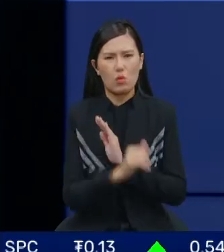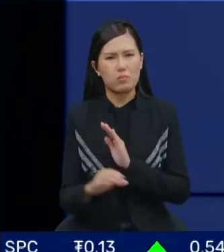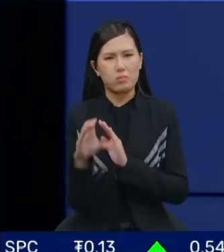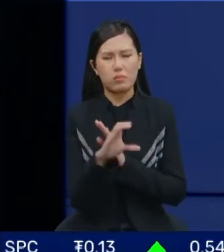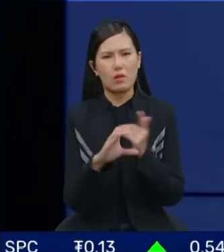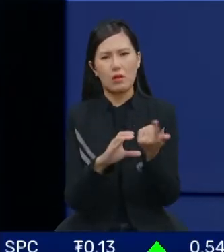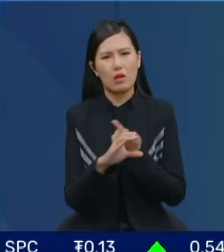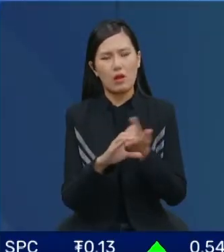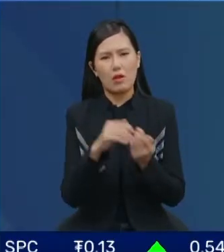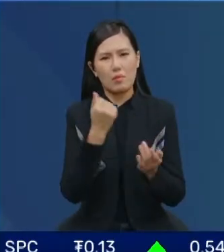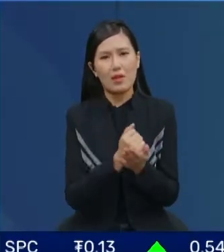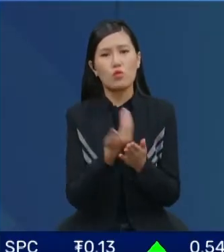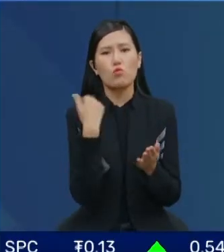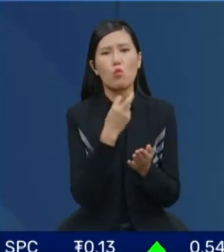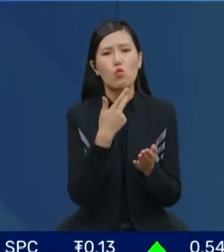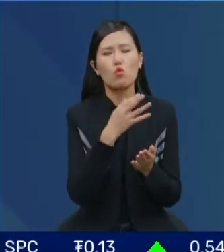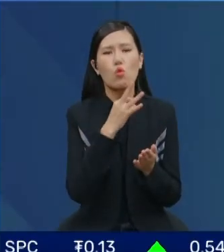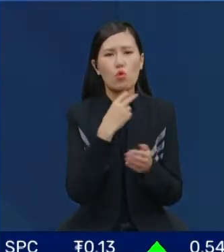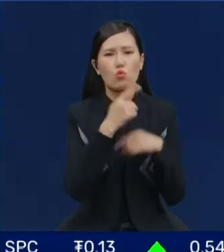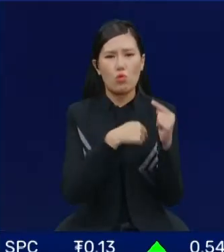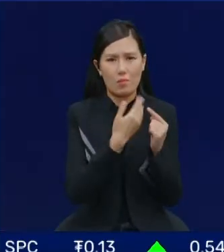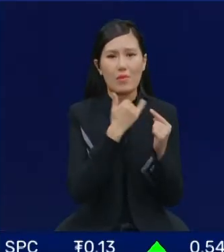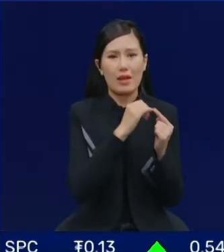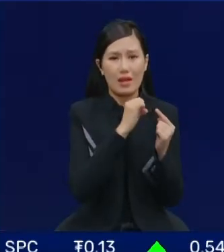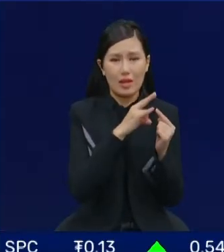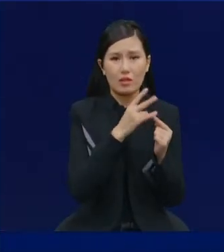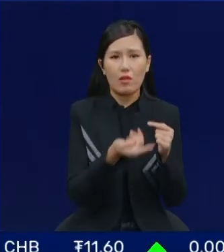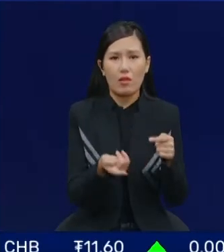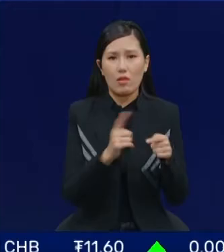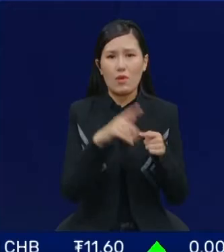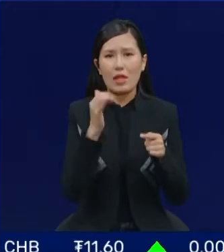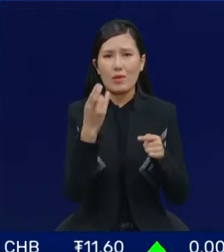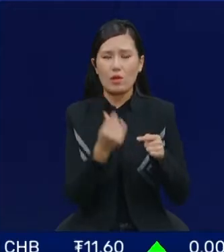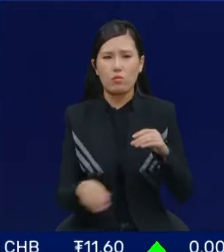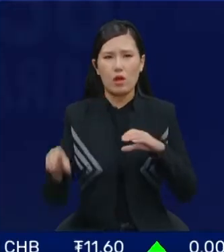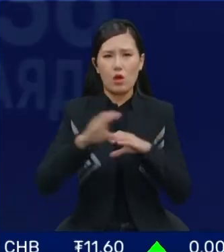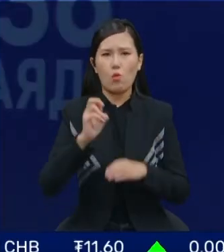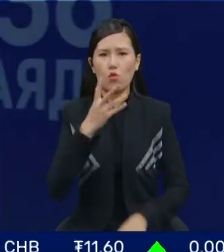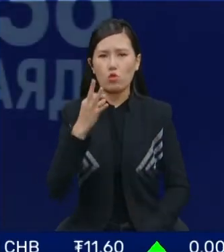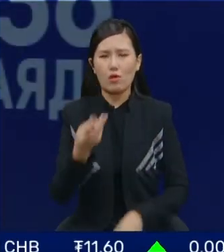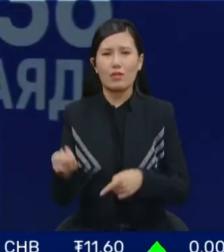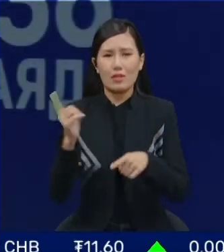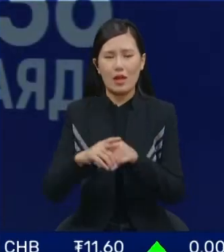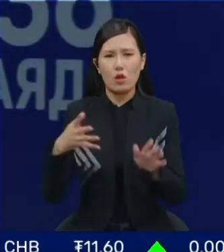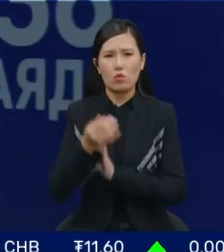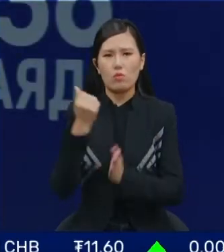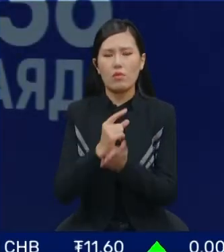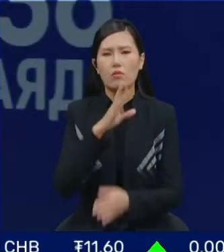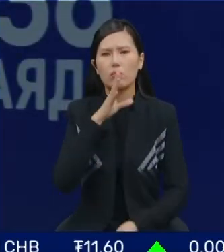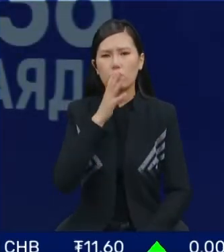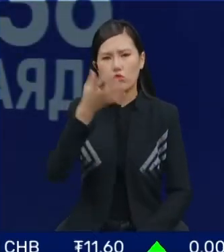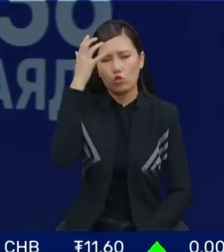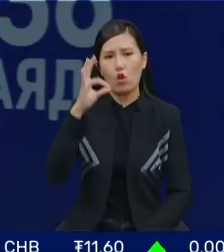өнөөдөр энэ төсвөөс 5 их найд төгрөгөөр данхайсан төсөв батлах гээд төрийн ордонд гишүүд хуралдаж суна.